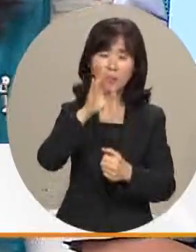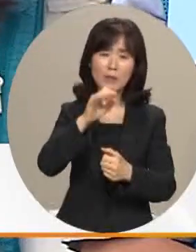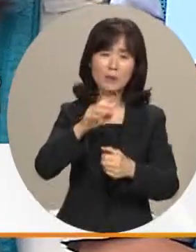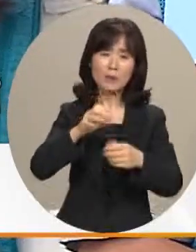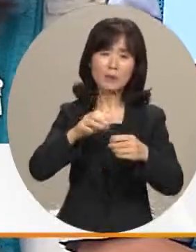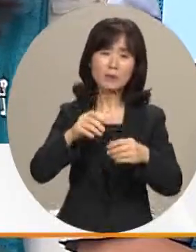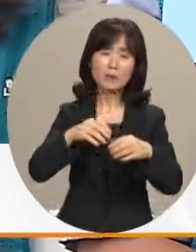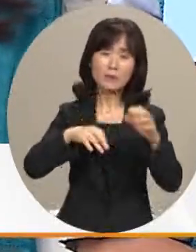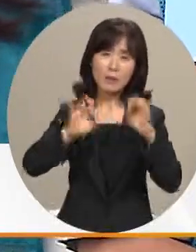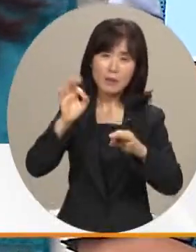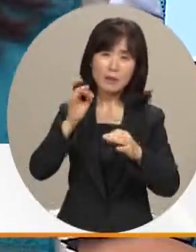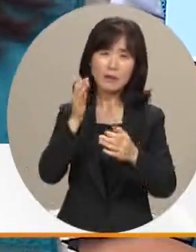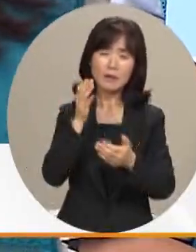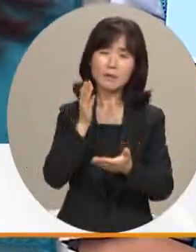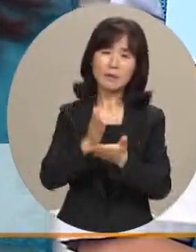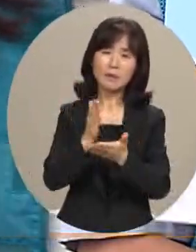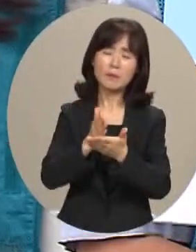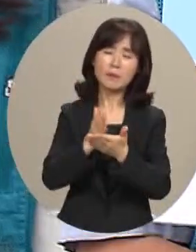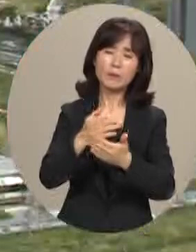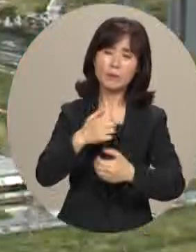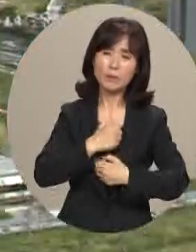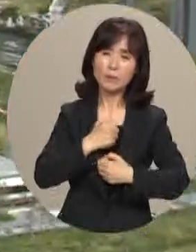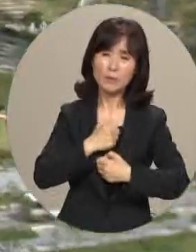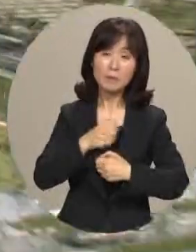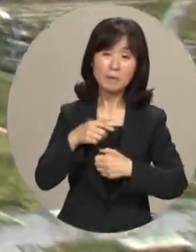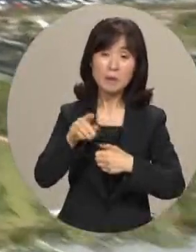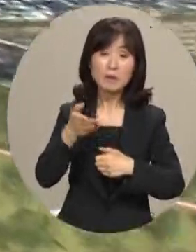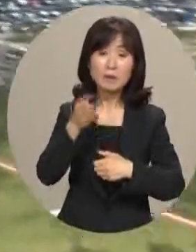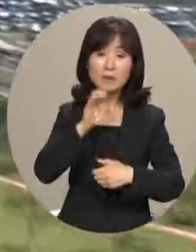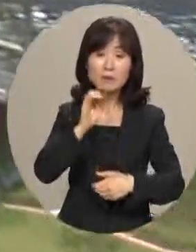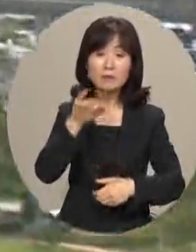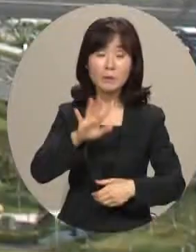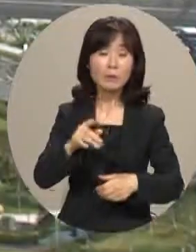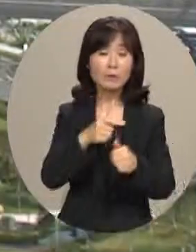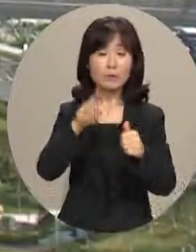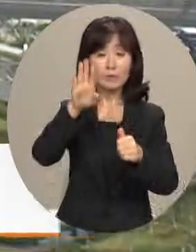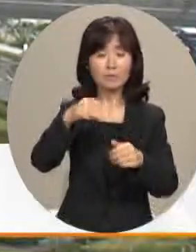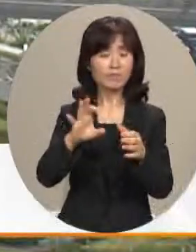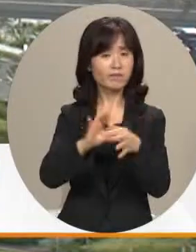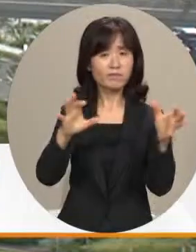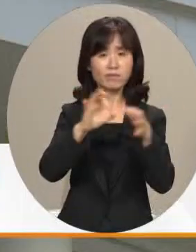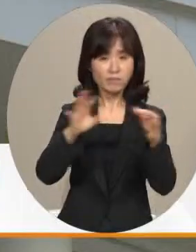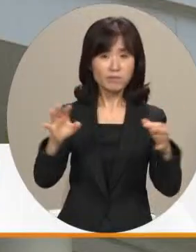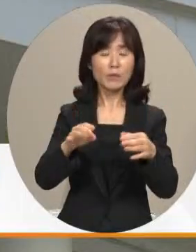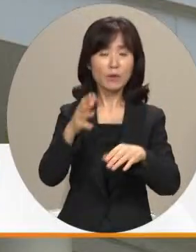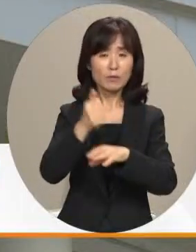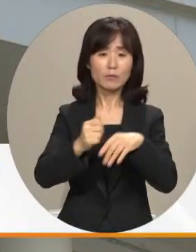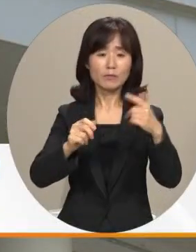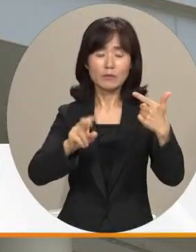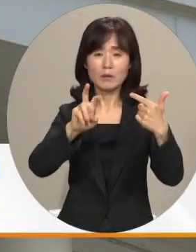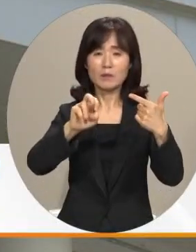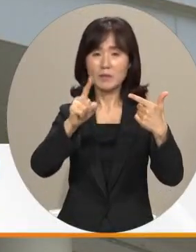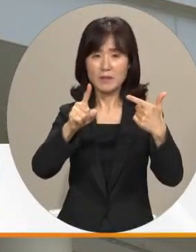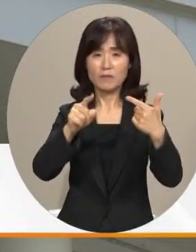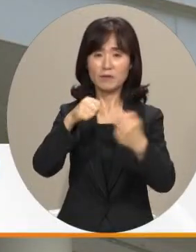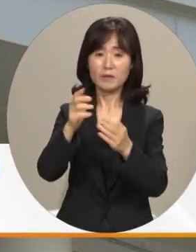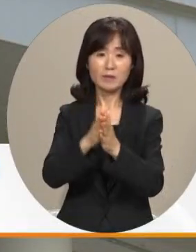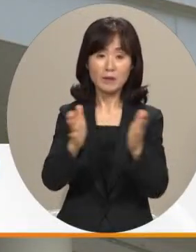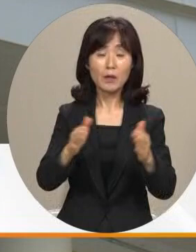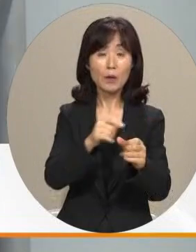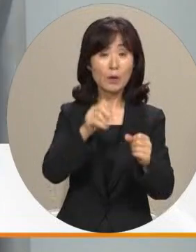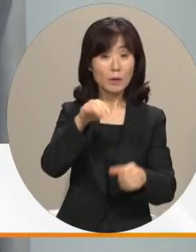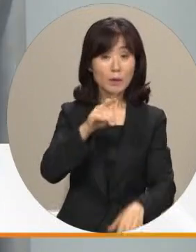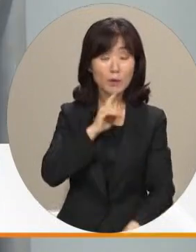21일 개통을 강행했다 교육부 관계자는 대학 입시에 사용되는 자료 제공 작업이 7월부터